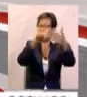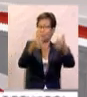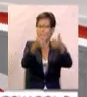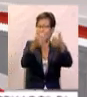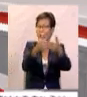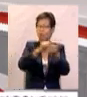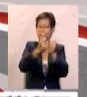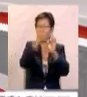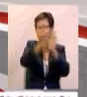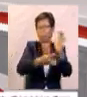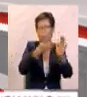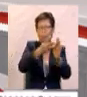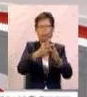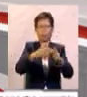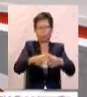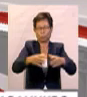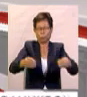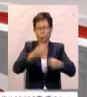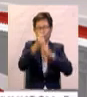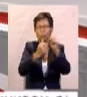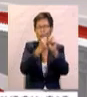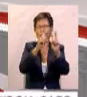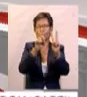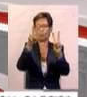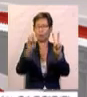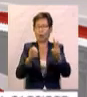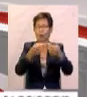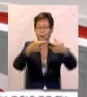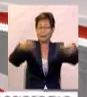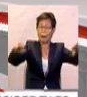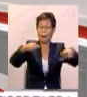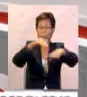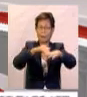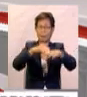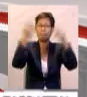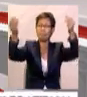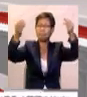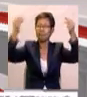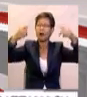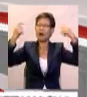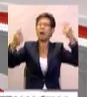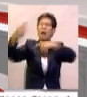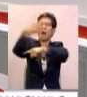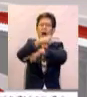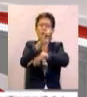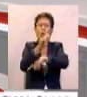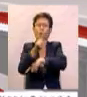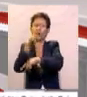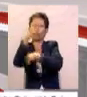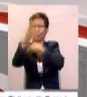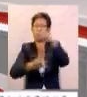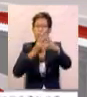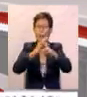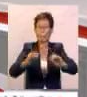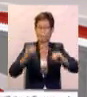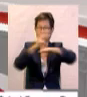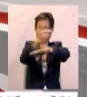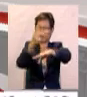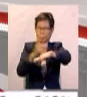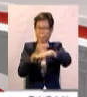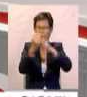temasya Sukan Paralimpik Tokyo 2020. Pelancaran dibuat pada Majlis Sambutan Hari OKU Sedunia Peringkat